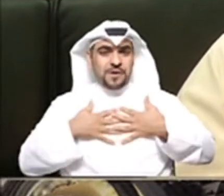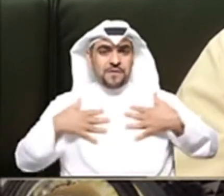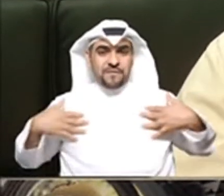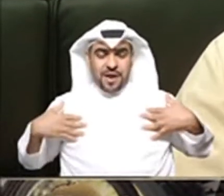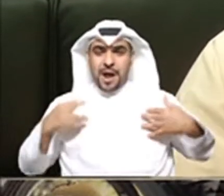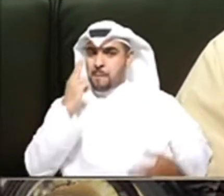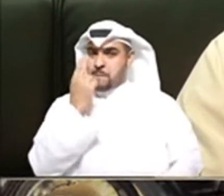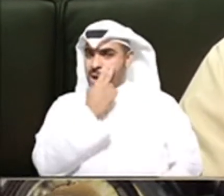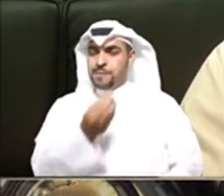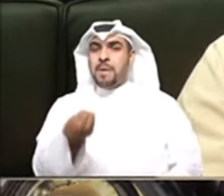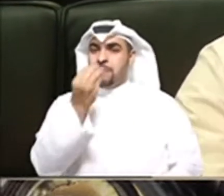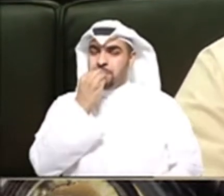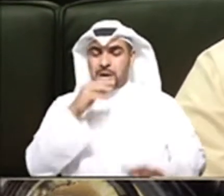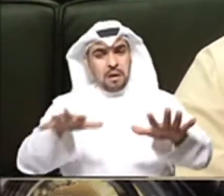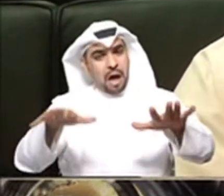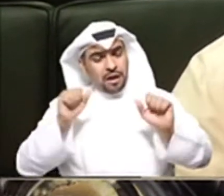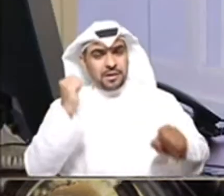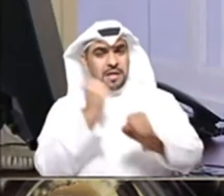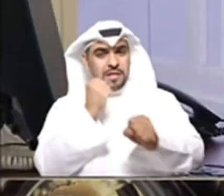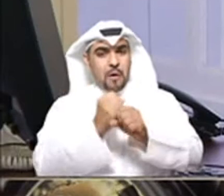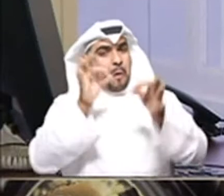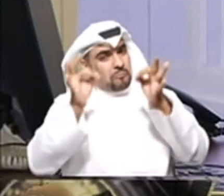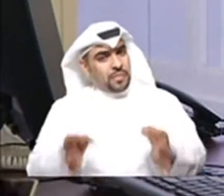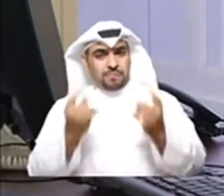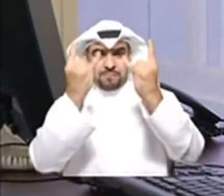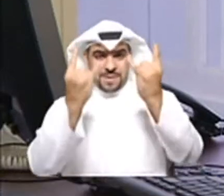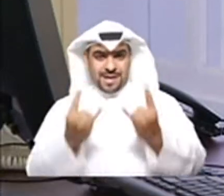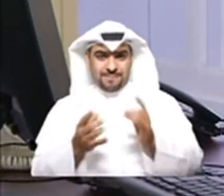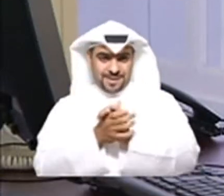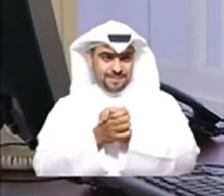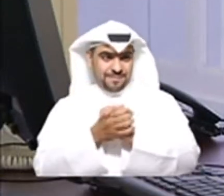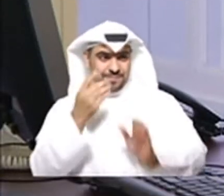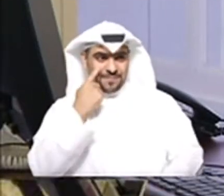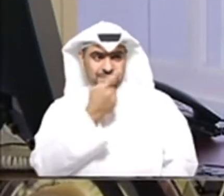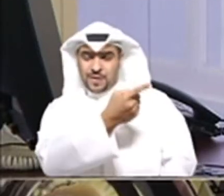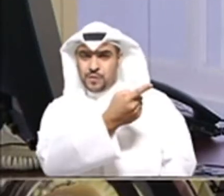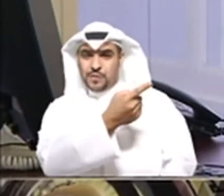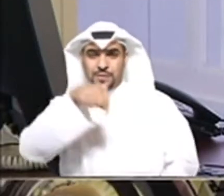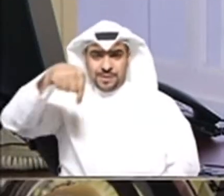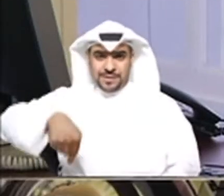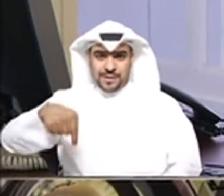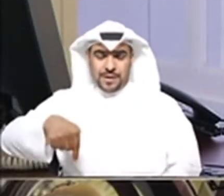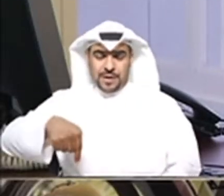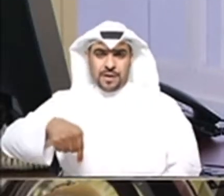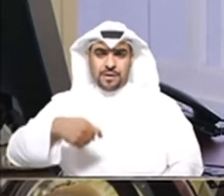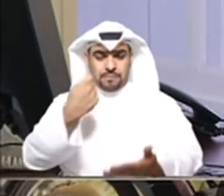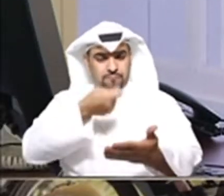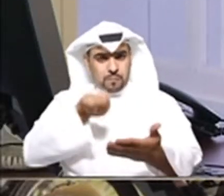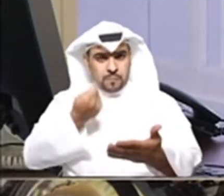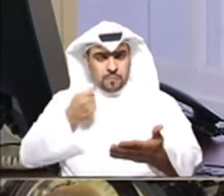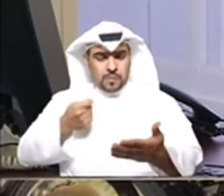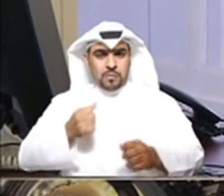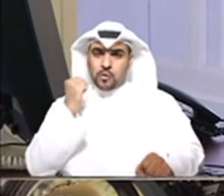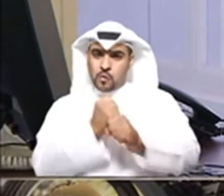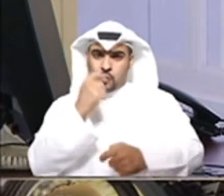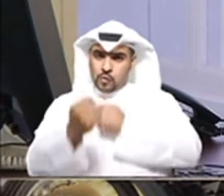ناكل ونقضي شغلنا بنفس الوقت. الاجواء جميله جدا، يعني حتى زي ما انت شايفه، يعني على الرغم من ان في بعض الاحيان بيبقى الواحد بيفطر